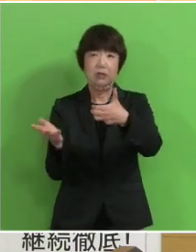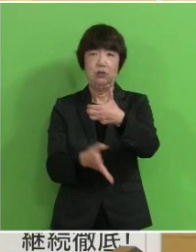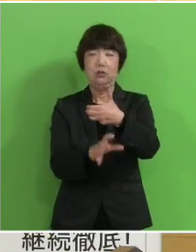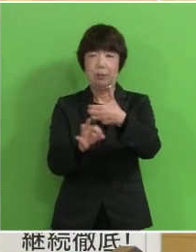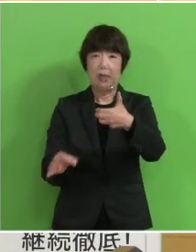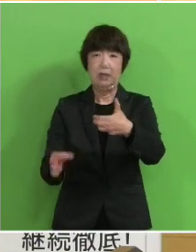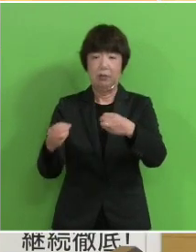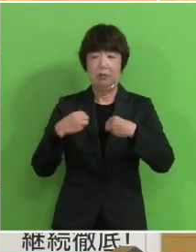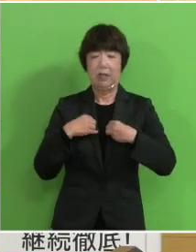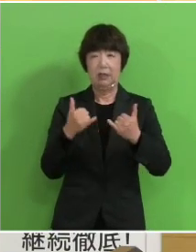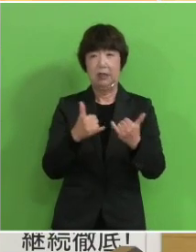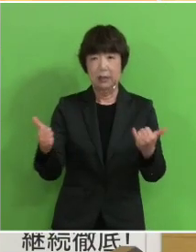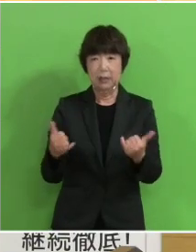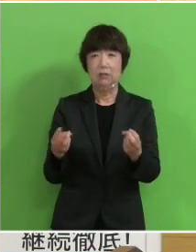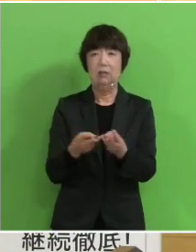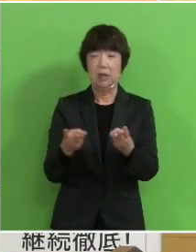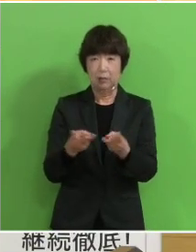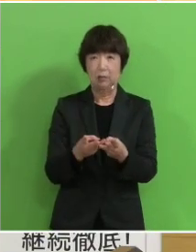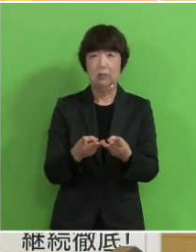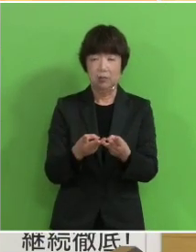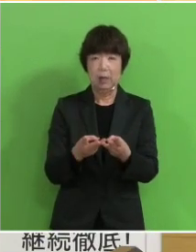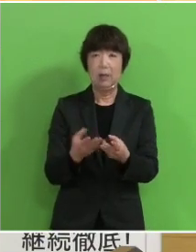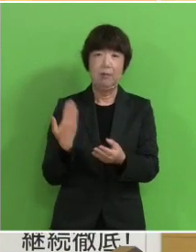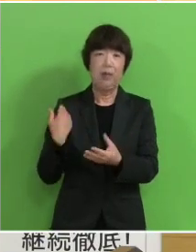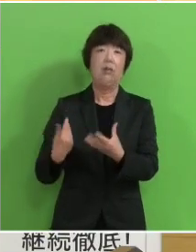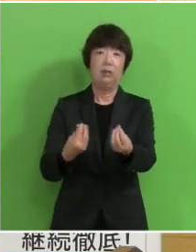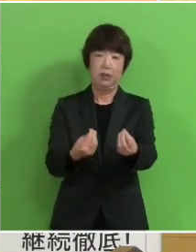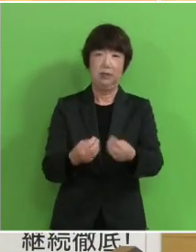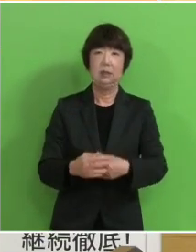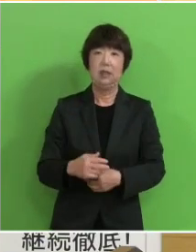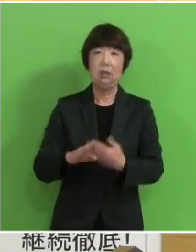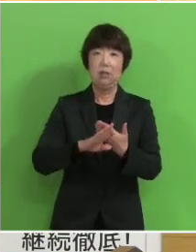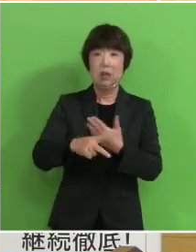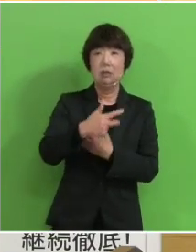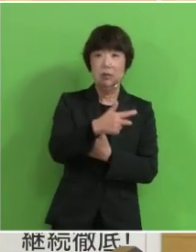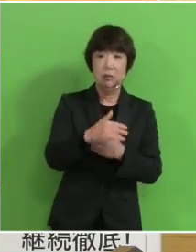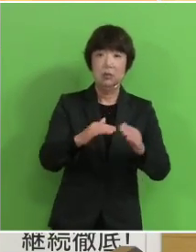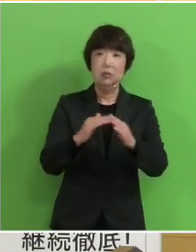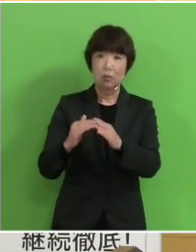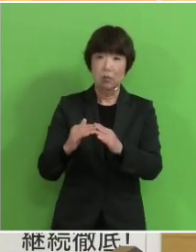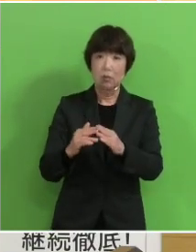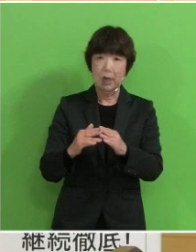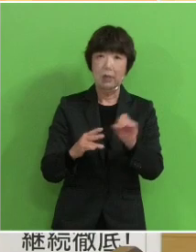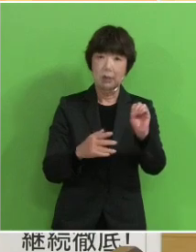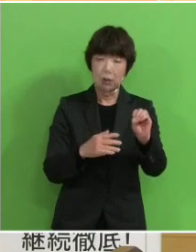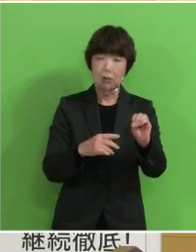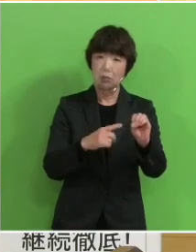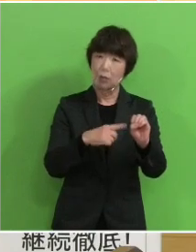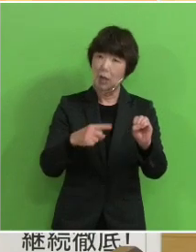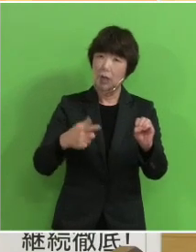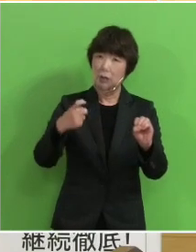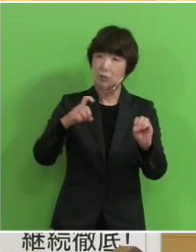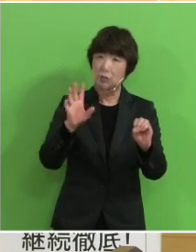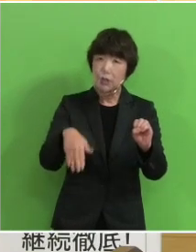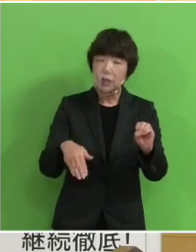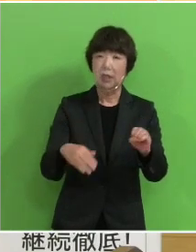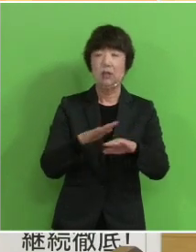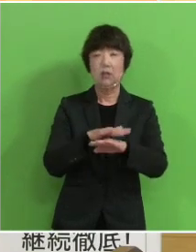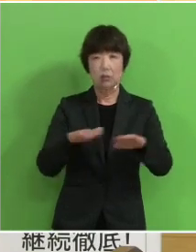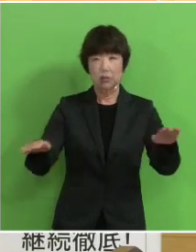いう傾向は変わっておりません楽しい長は0ないしはひと桁比較的落ち着いてい